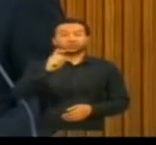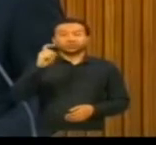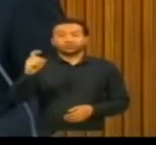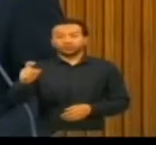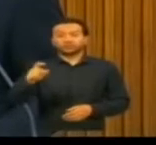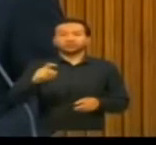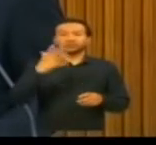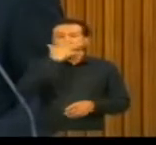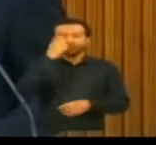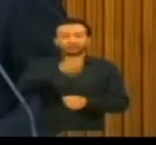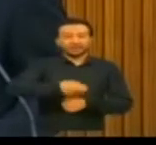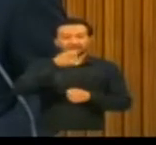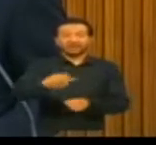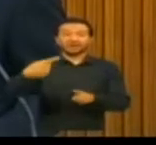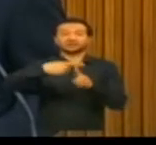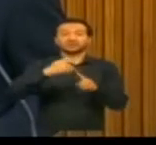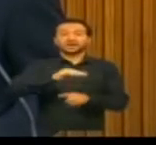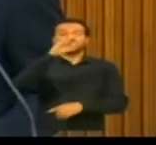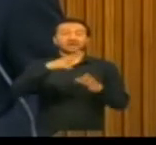299 madencimiz daha hayatını kaybetti.